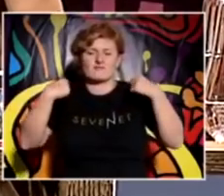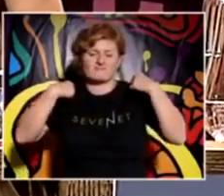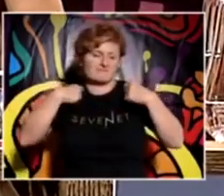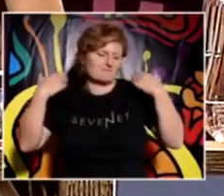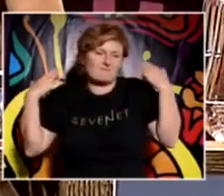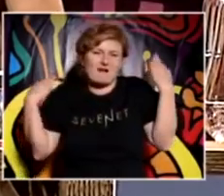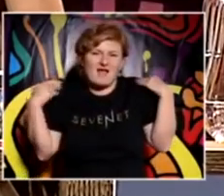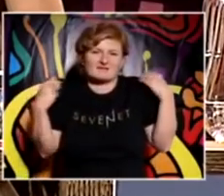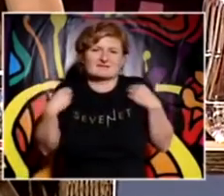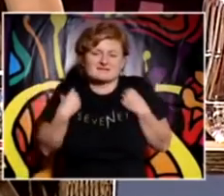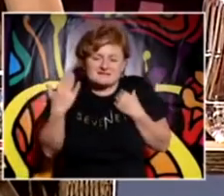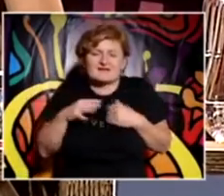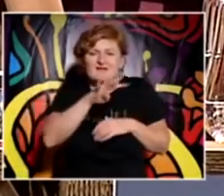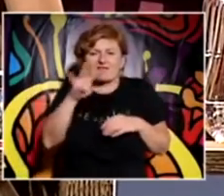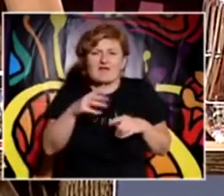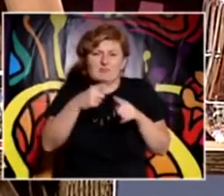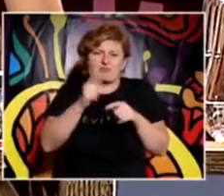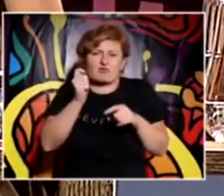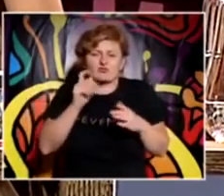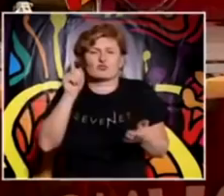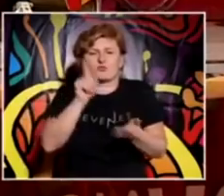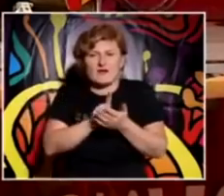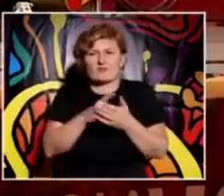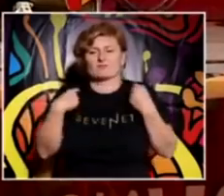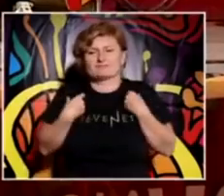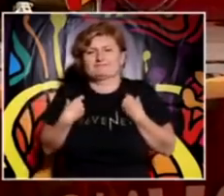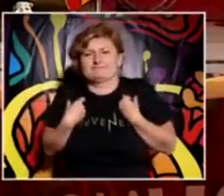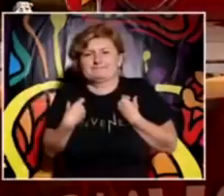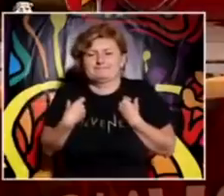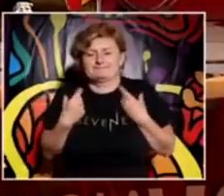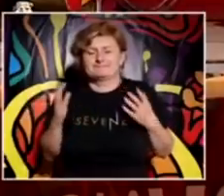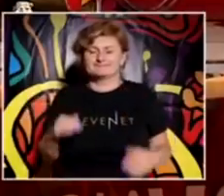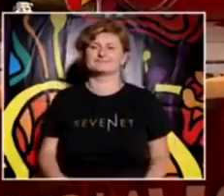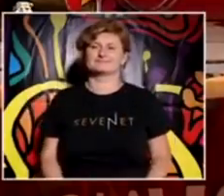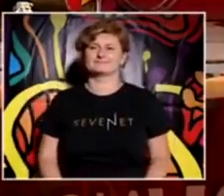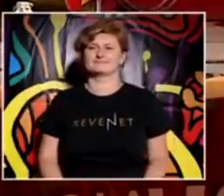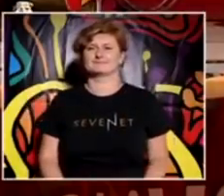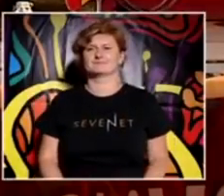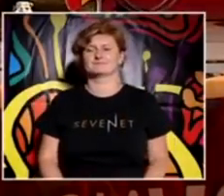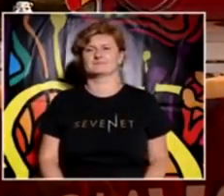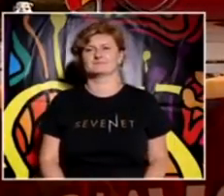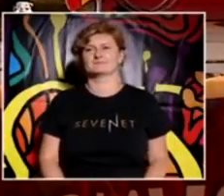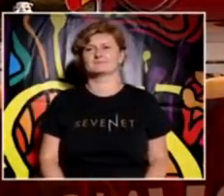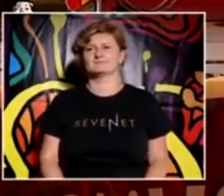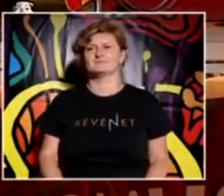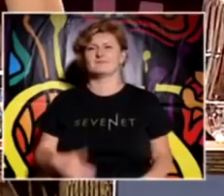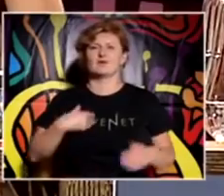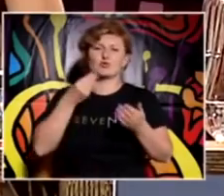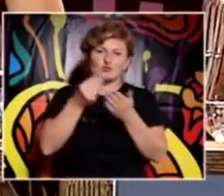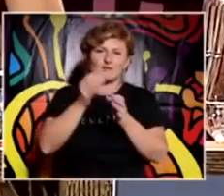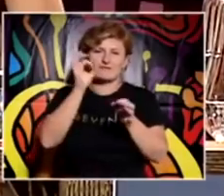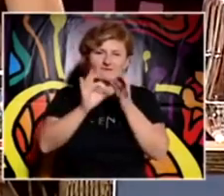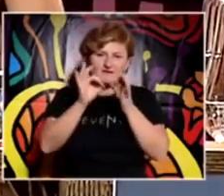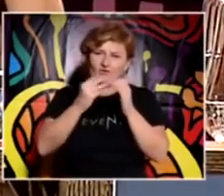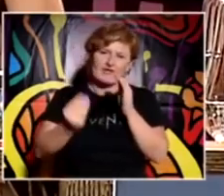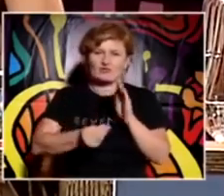no ale 4 godziny, 4,5 udało nam się tam wszystko wejść. Potraktujmy to jako masaż. Tak, i idziemy tak. dalej. Oczywiście kupiłem wino, chyba